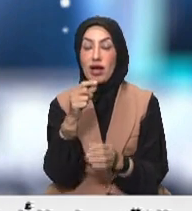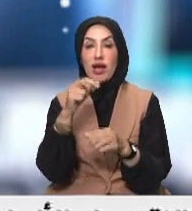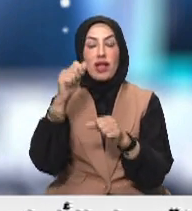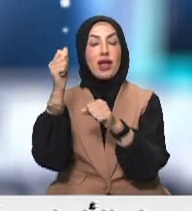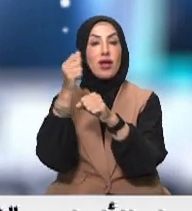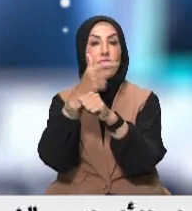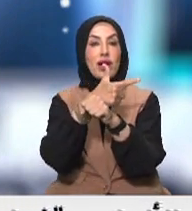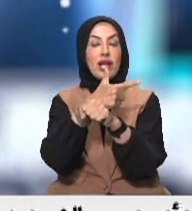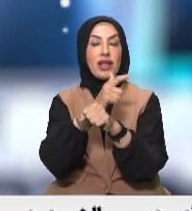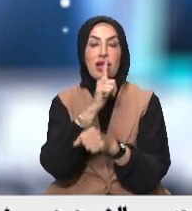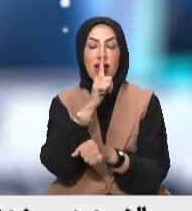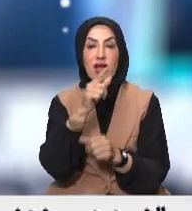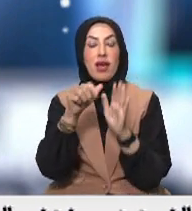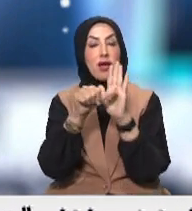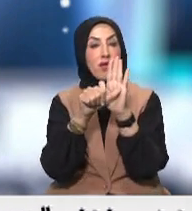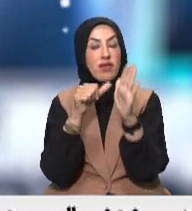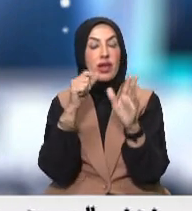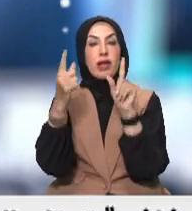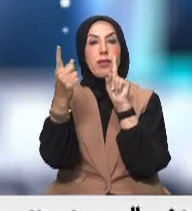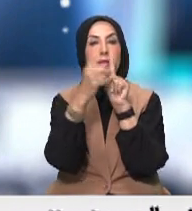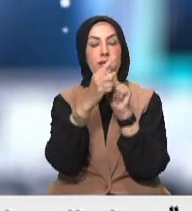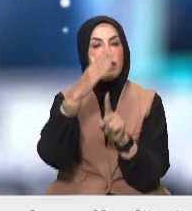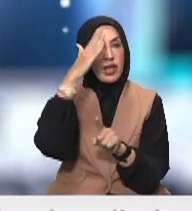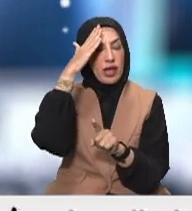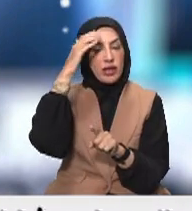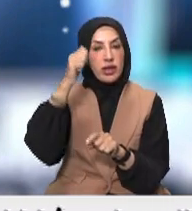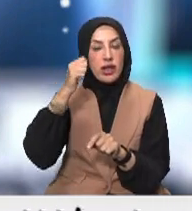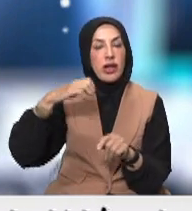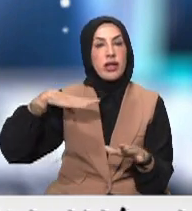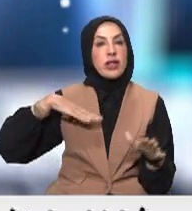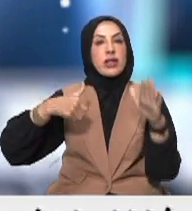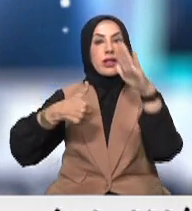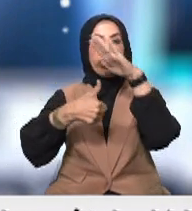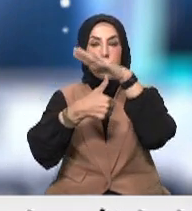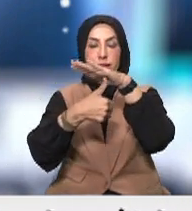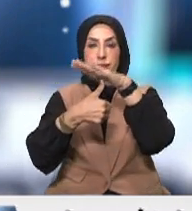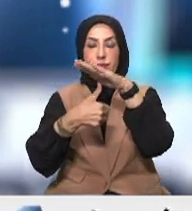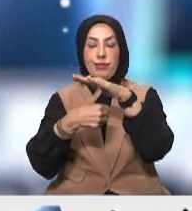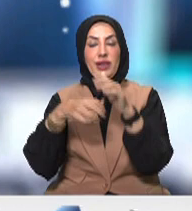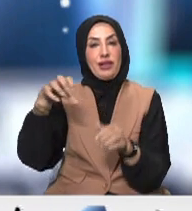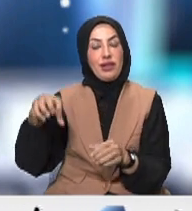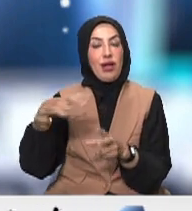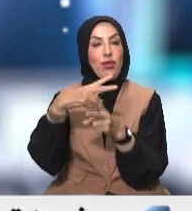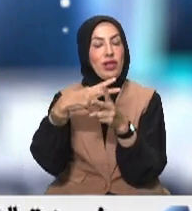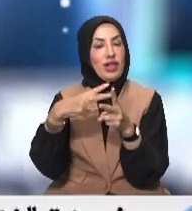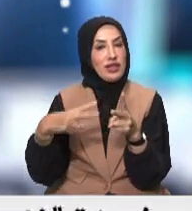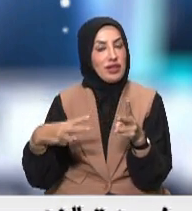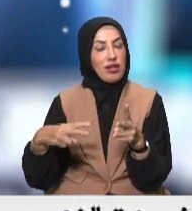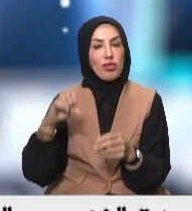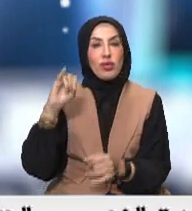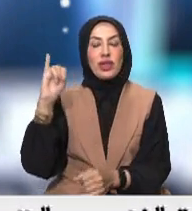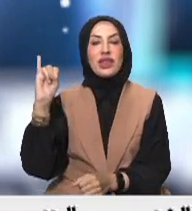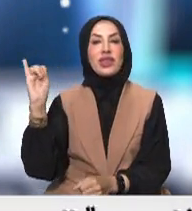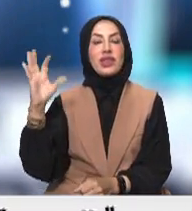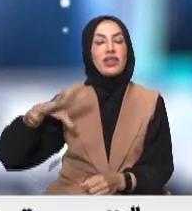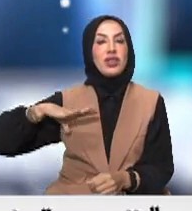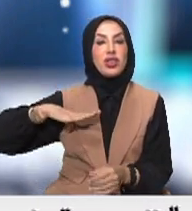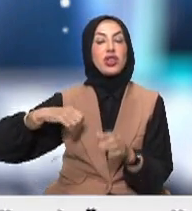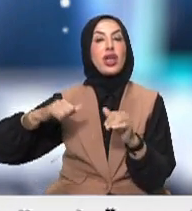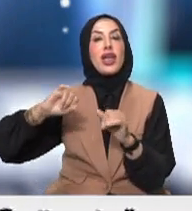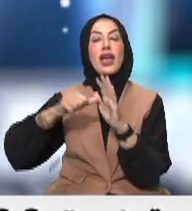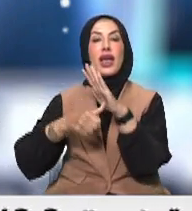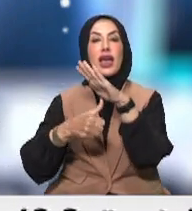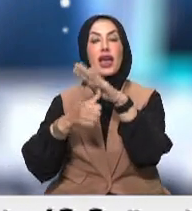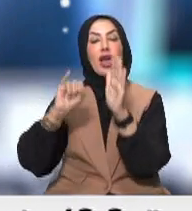لمعالي في مستهل اللقاء تحيات حضره صاحب السمو امير البلاد الشيخ مشعل اححمد الجابر الصباح